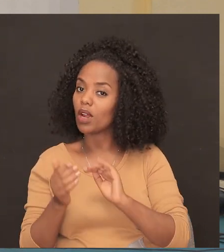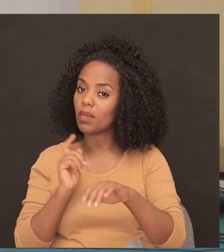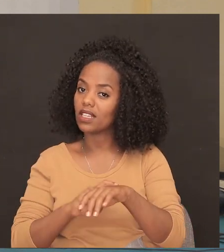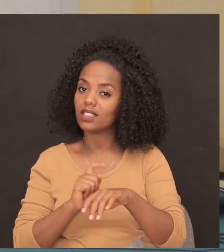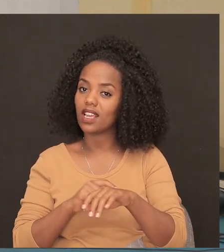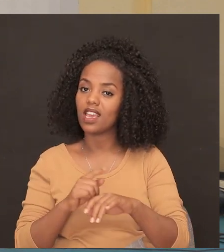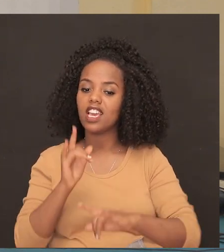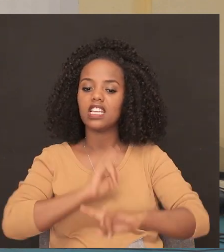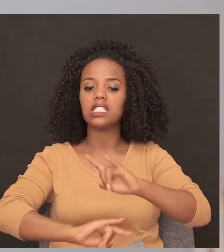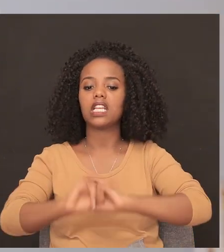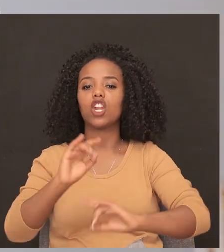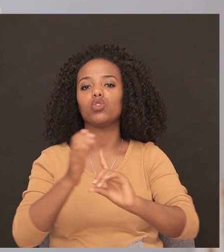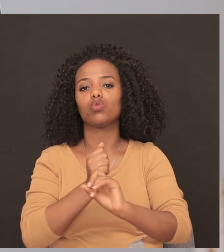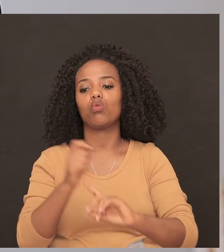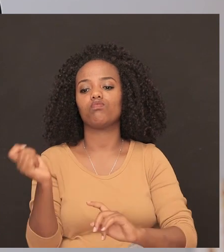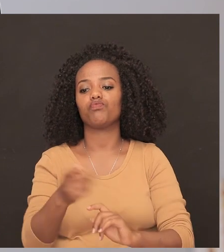ዘር ይዞ ዘራ።